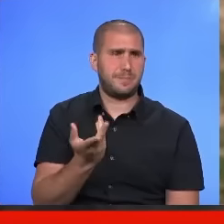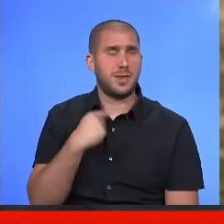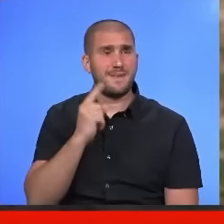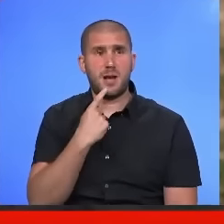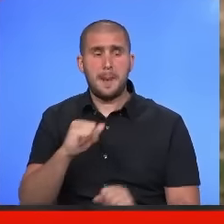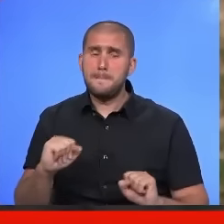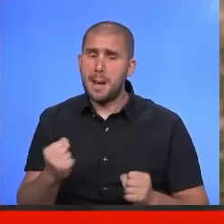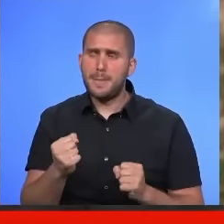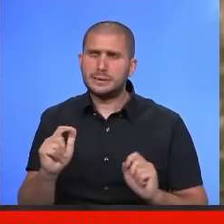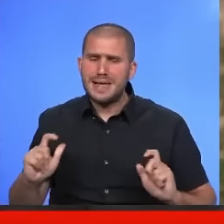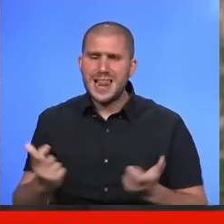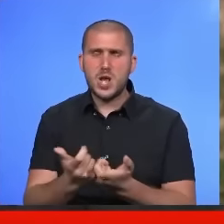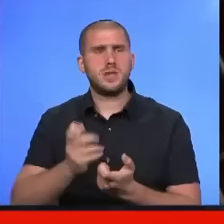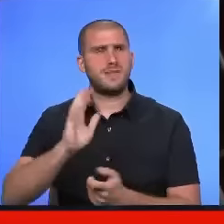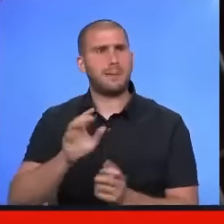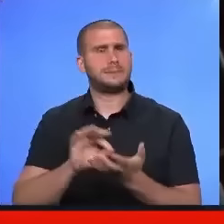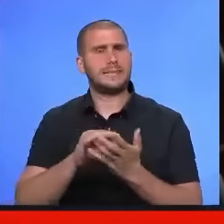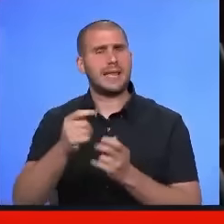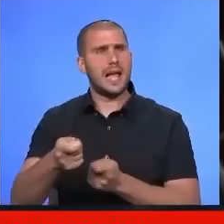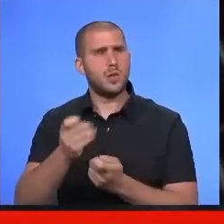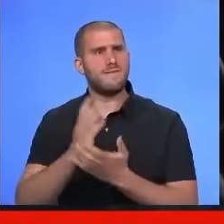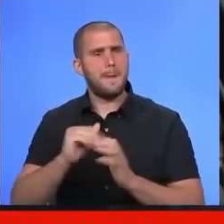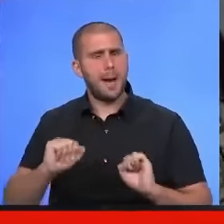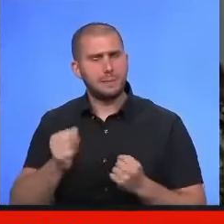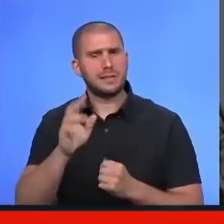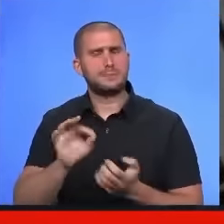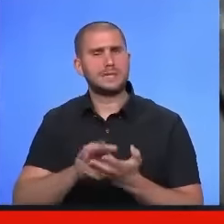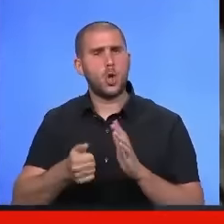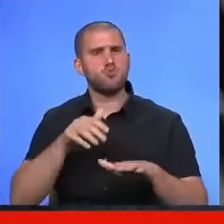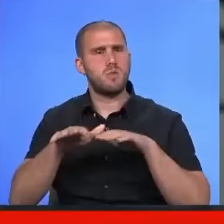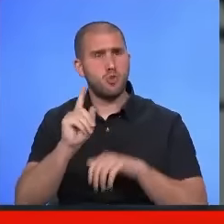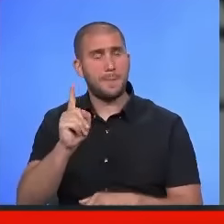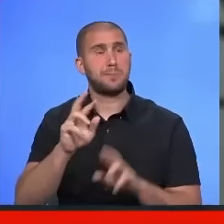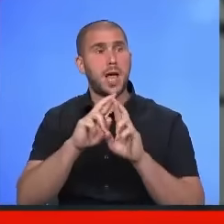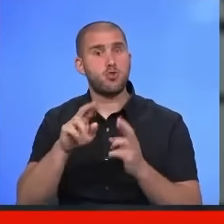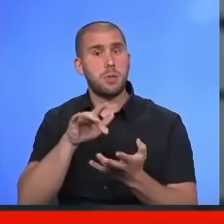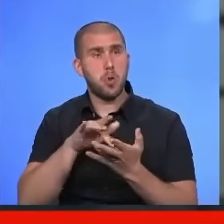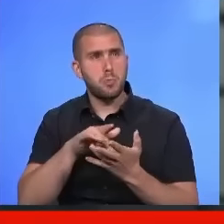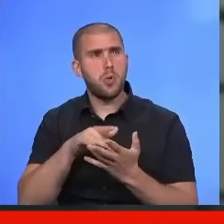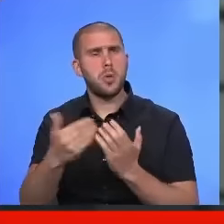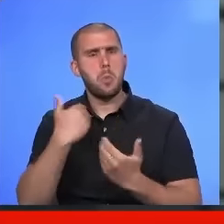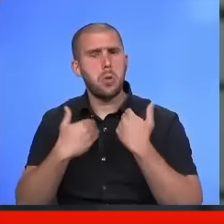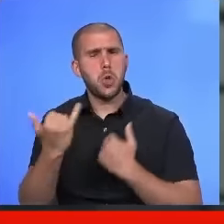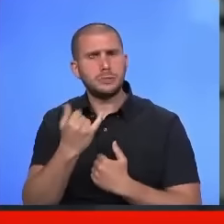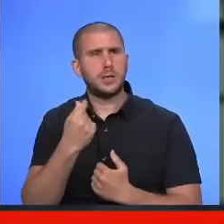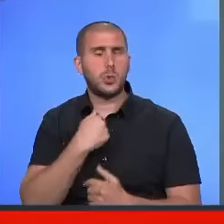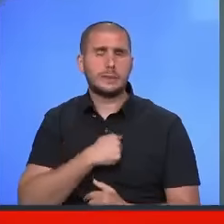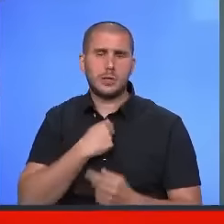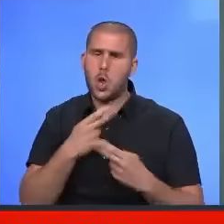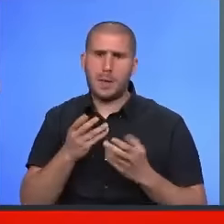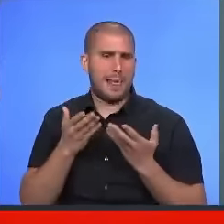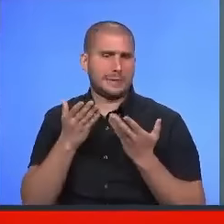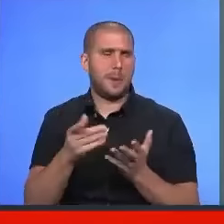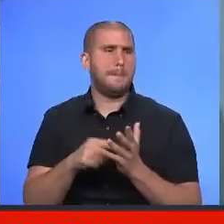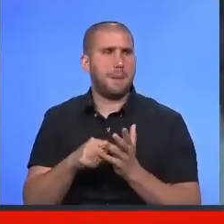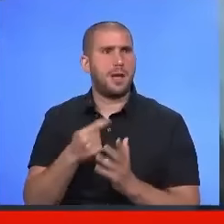מאמץ ללכוד אותם וגם משרד החקלאות מתאמץ וגם משרד ראש הממשלה הרשויות המקומיות פונות אלינו כל הזמן אנחנו צערנו לא יכולים לסייע בגלל